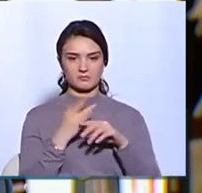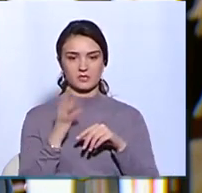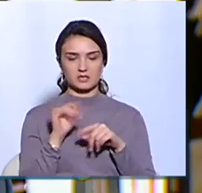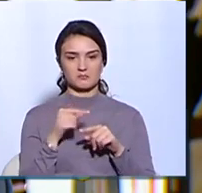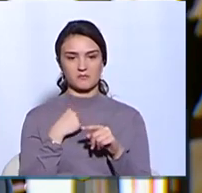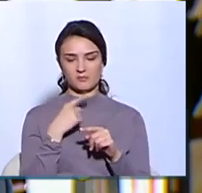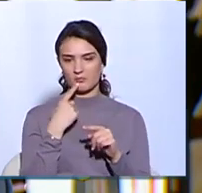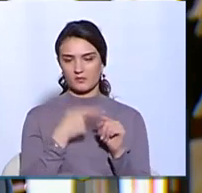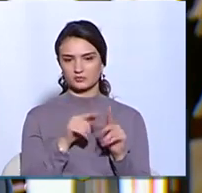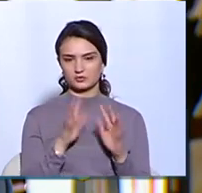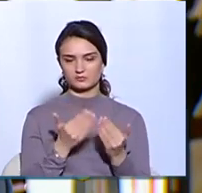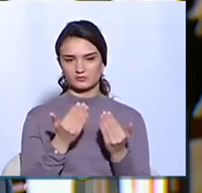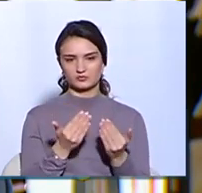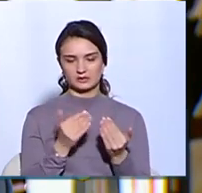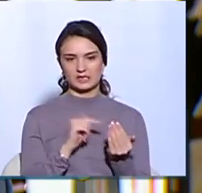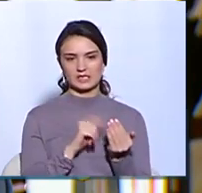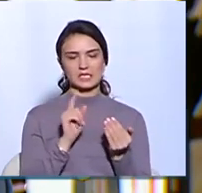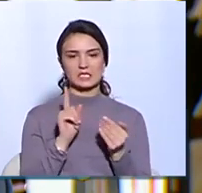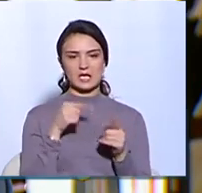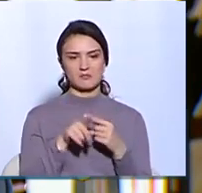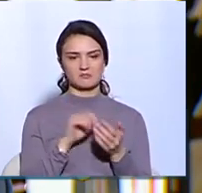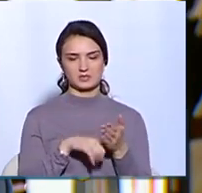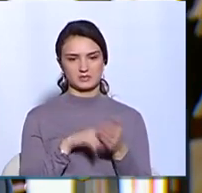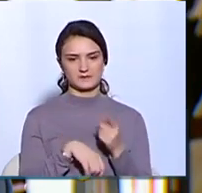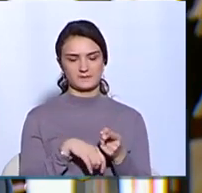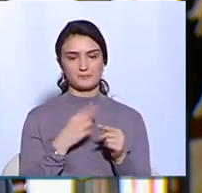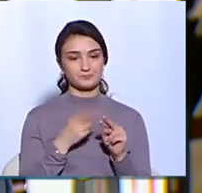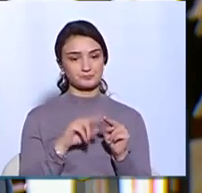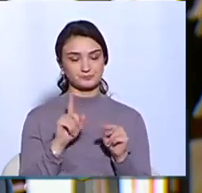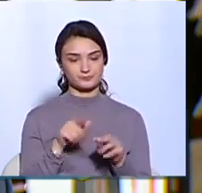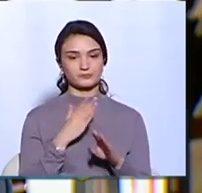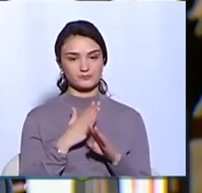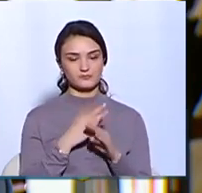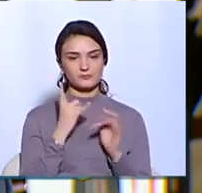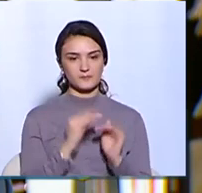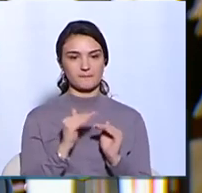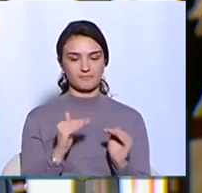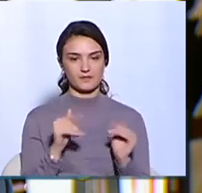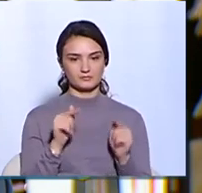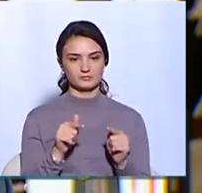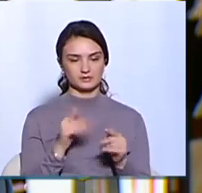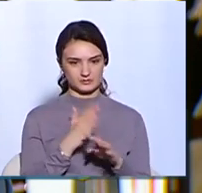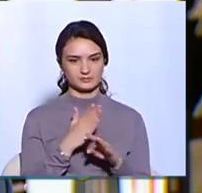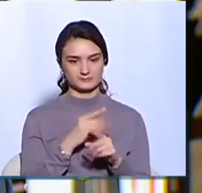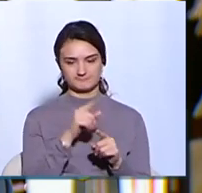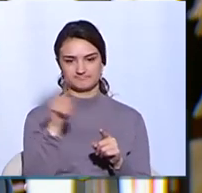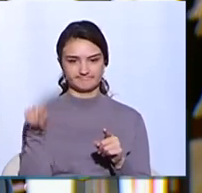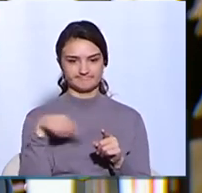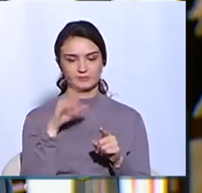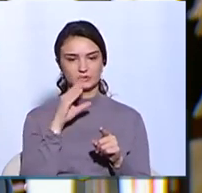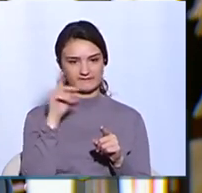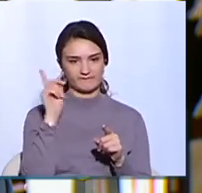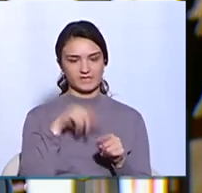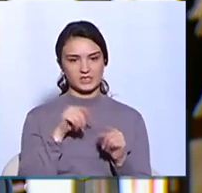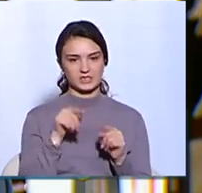დიაგნოზი მეგულისხმობ ამ შემთხვევაში გენეტიკური რამ გამოიწვია. იმიტომ რომ არის რიგი ბავშთა ეპილეფსიებისა, სადაც აი როდესაც